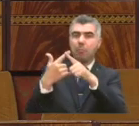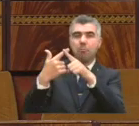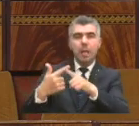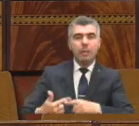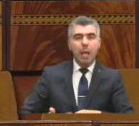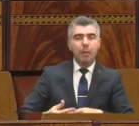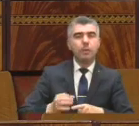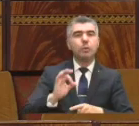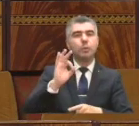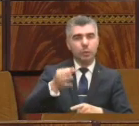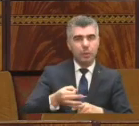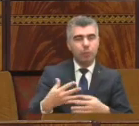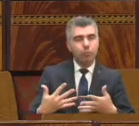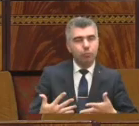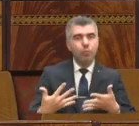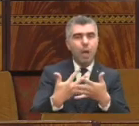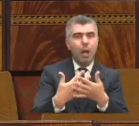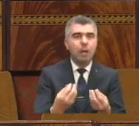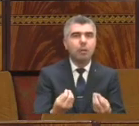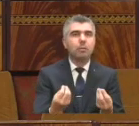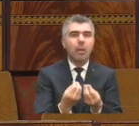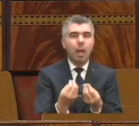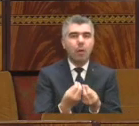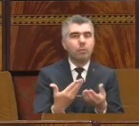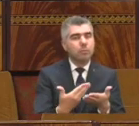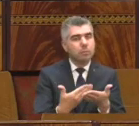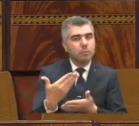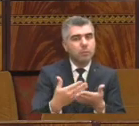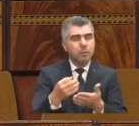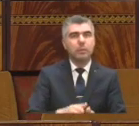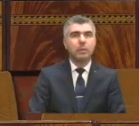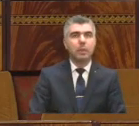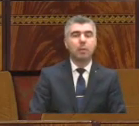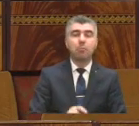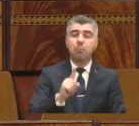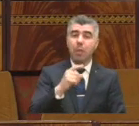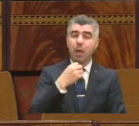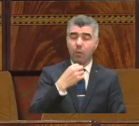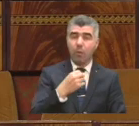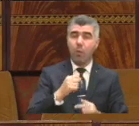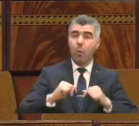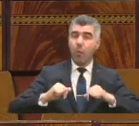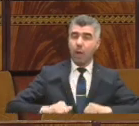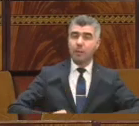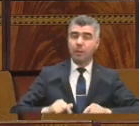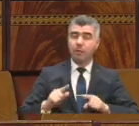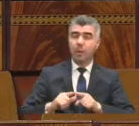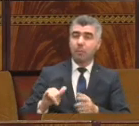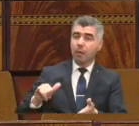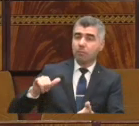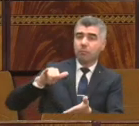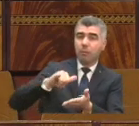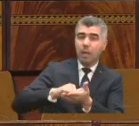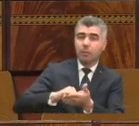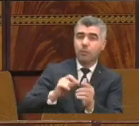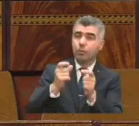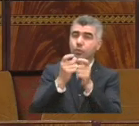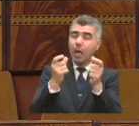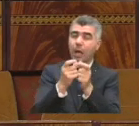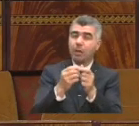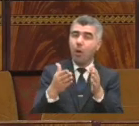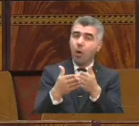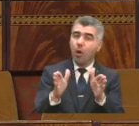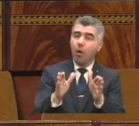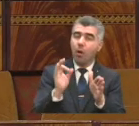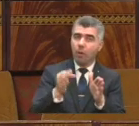مستعد باش يدخل شريك، وجين راه جاو تفاوضوا معكم، ولكن لا يعقل السيد الوزير باش الخطوط تحتكر السوق. حلونا الله يجازيكم